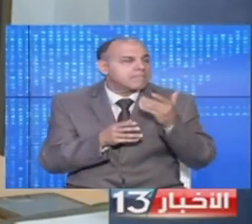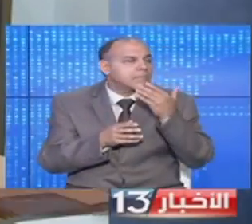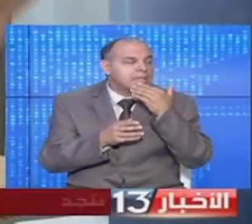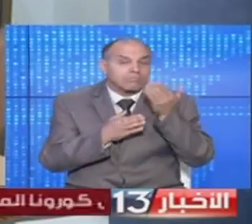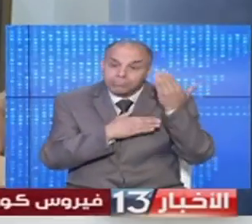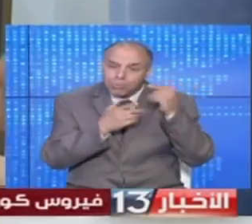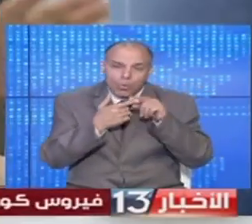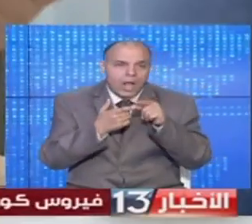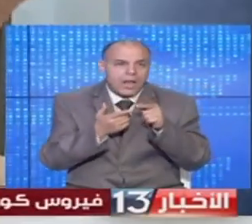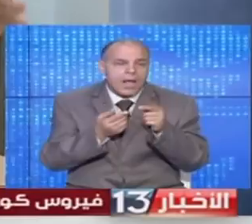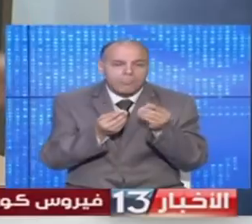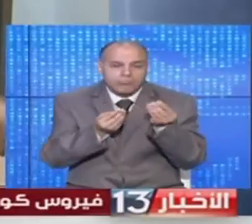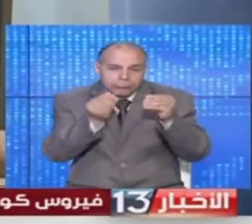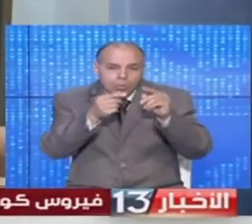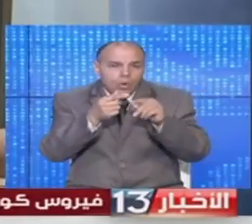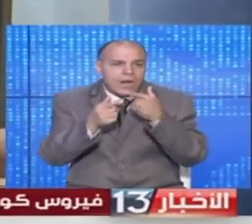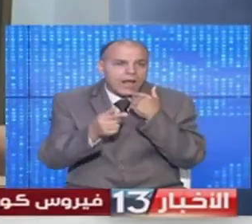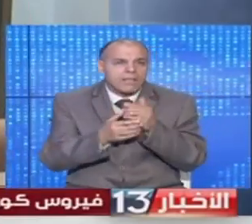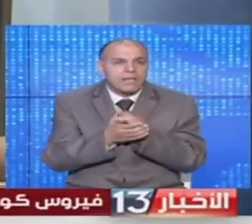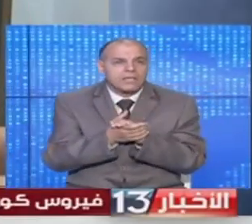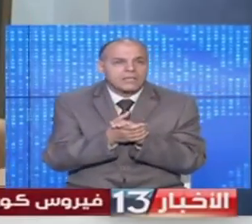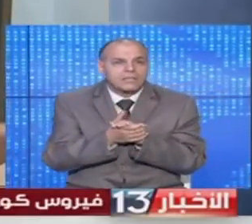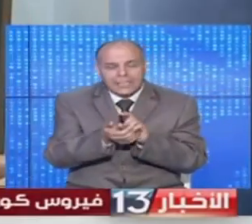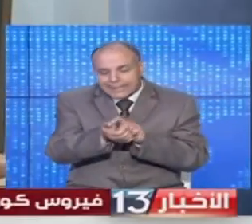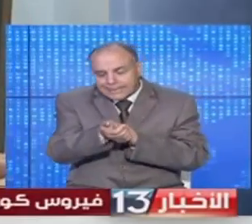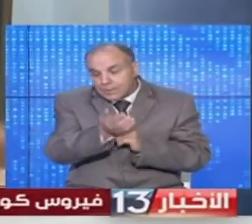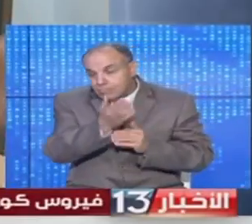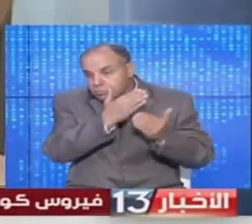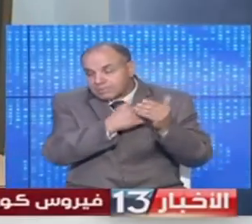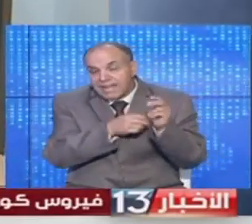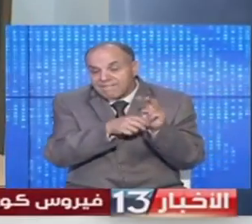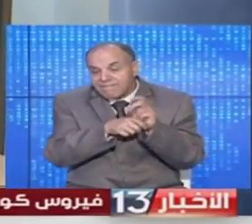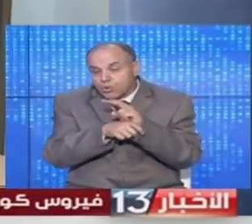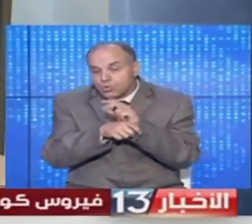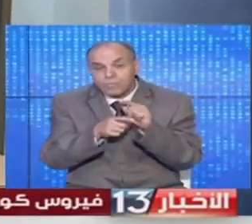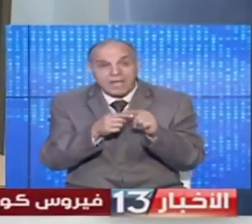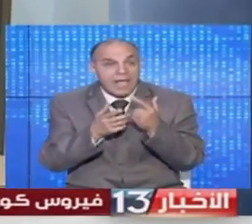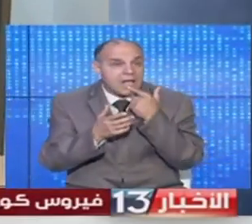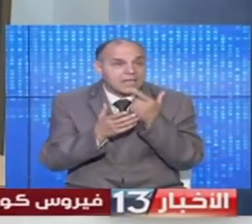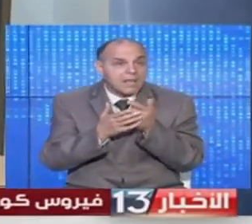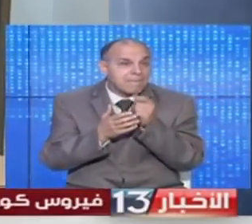يكون الفيروس الفيروس